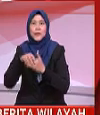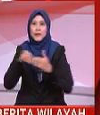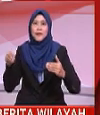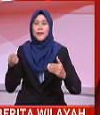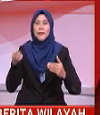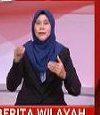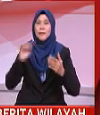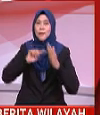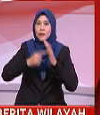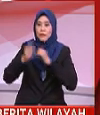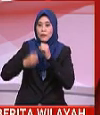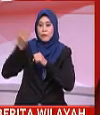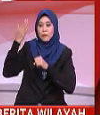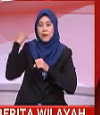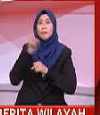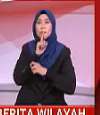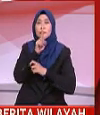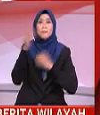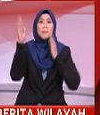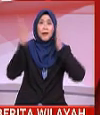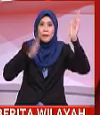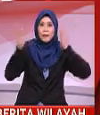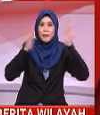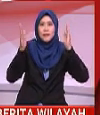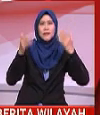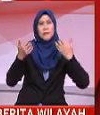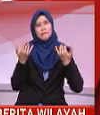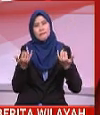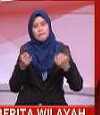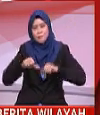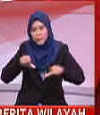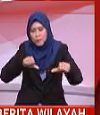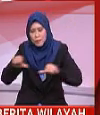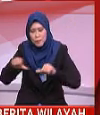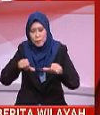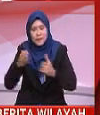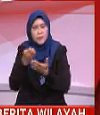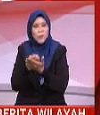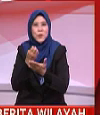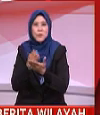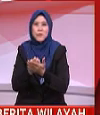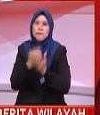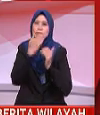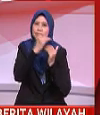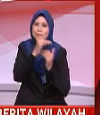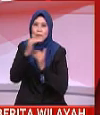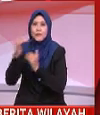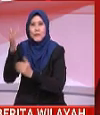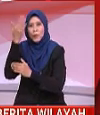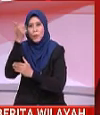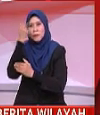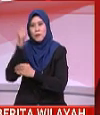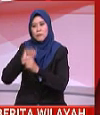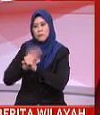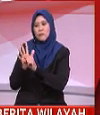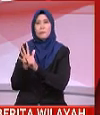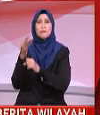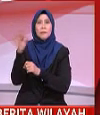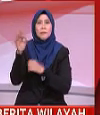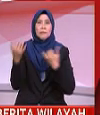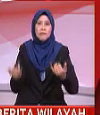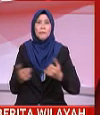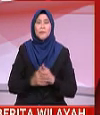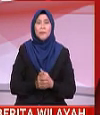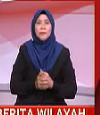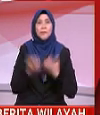tahun lepas meskipun negara berdepan dengan aktiviti ekonomi yang terhad akibat pandemik COVID-19. Menteri Pelancongan Seni